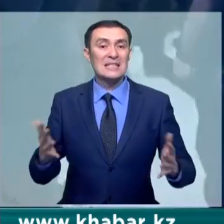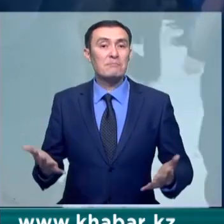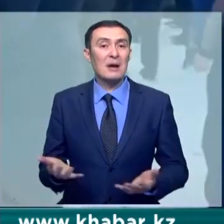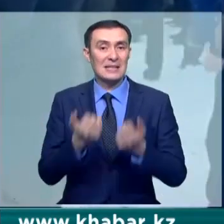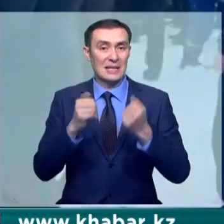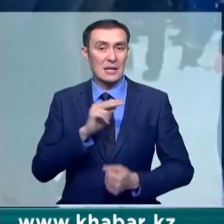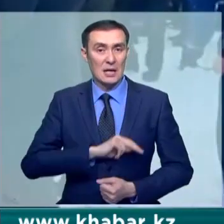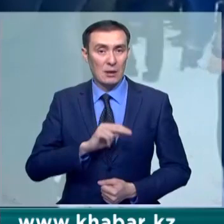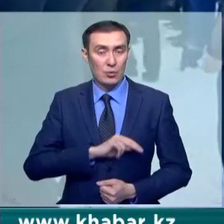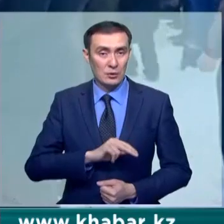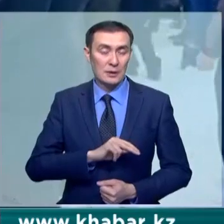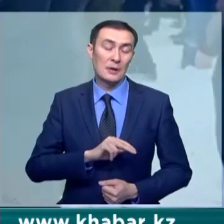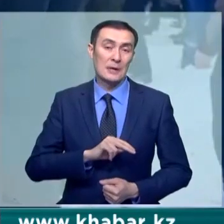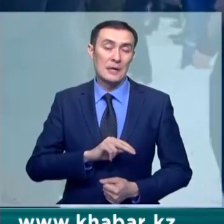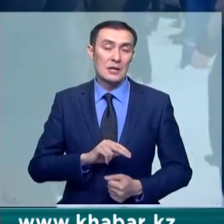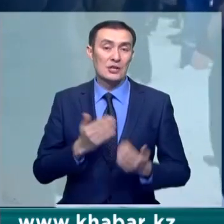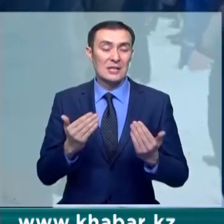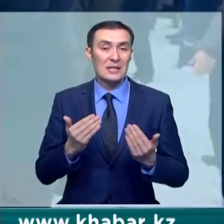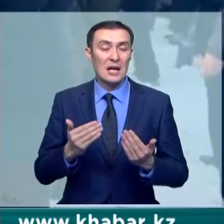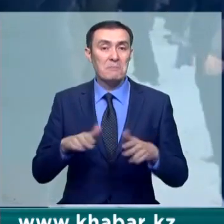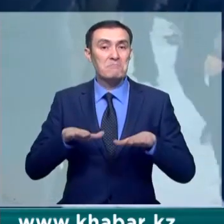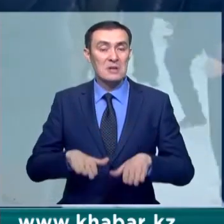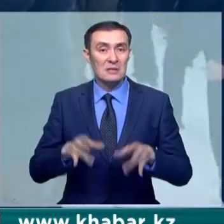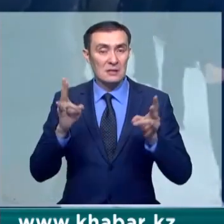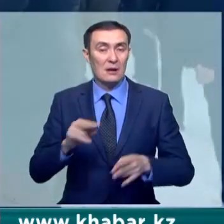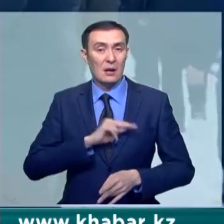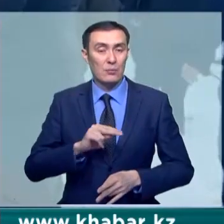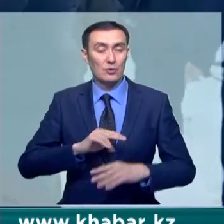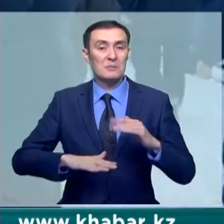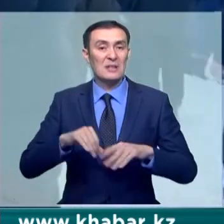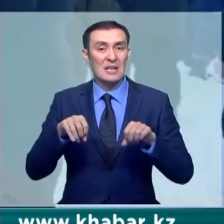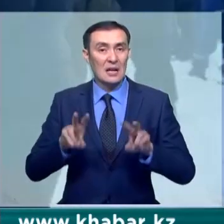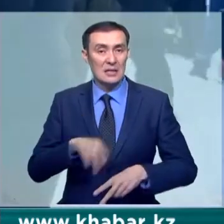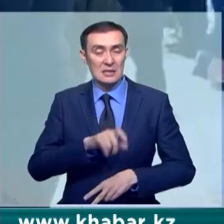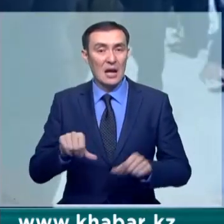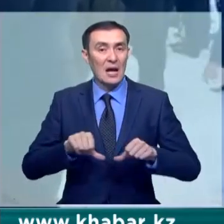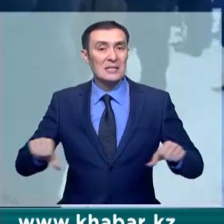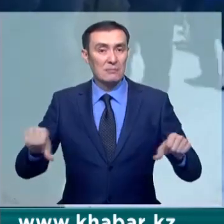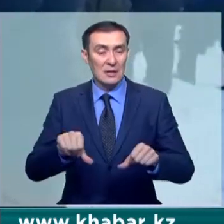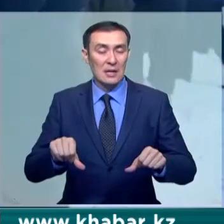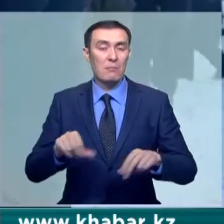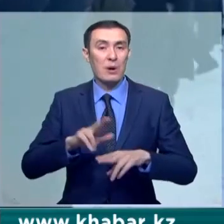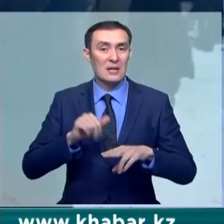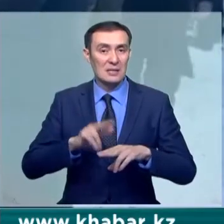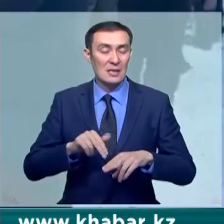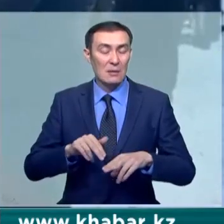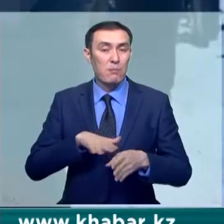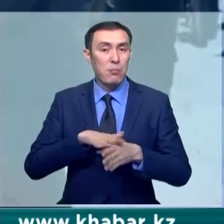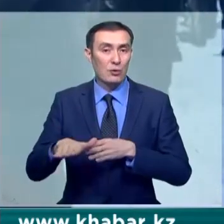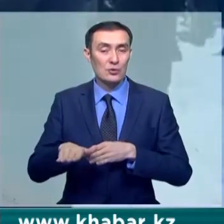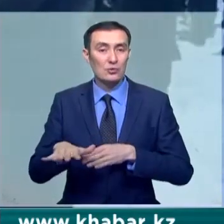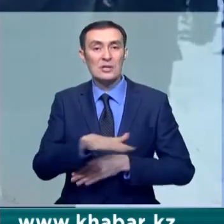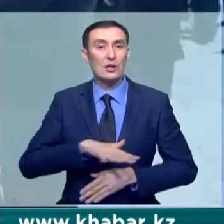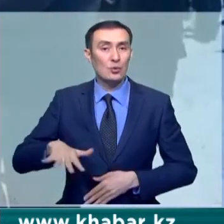спасательную работу. Здесь на месте работают спасатели, также оцеплены сотрудники полиции полностью